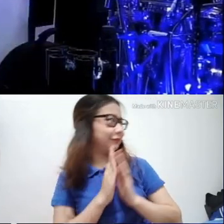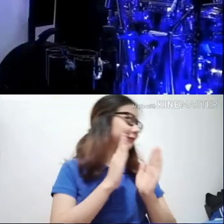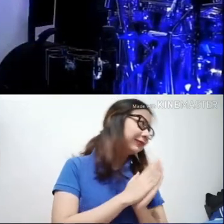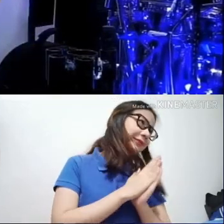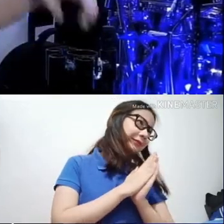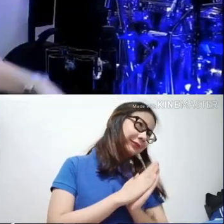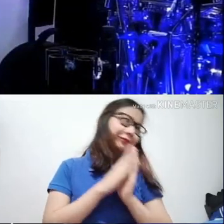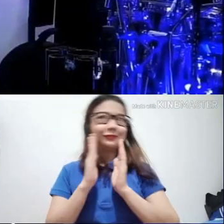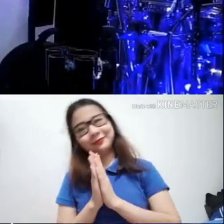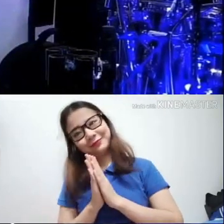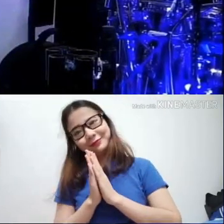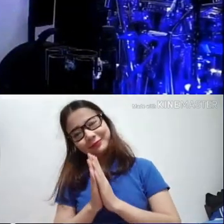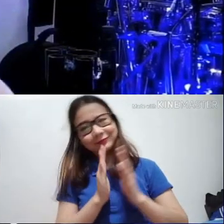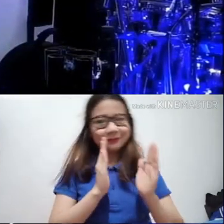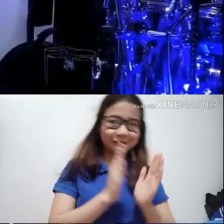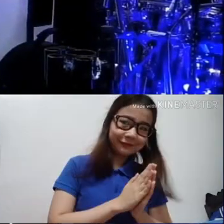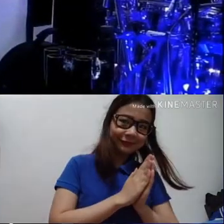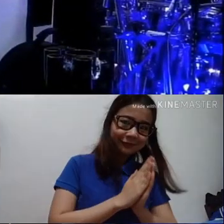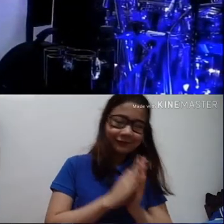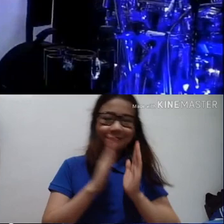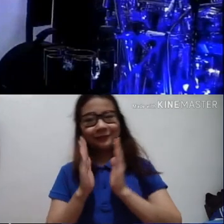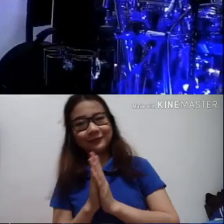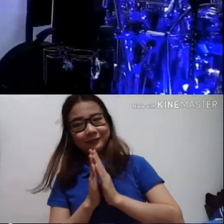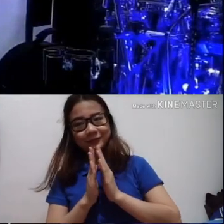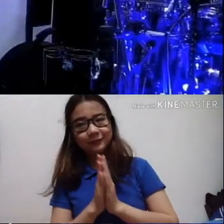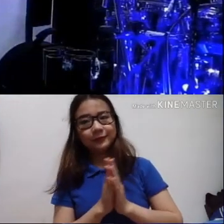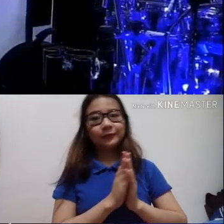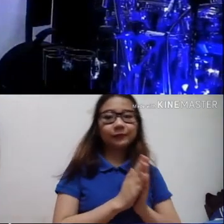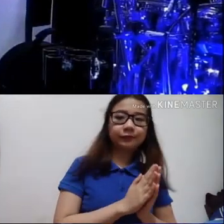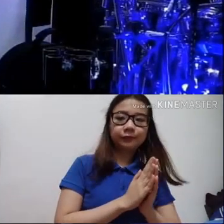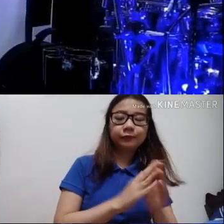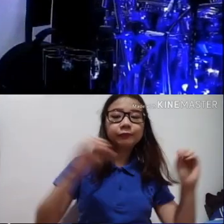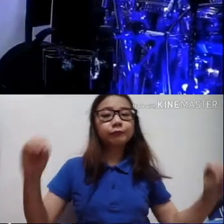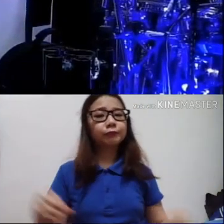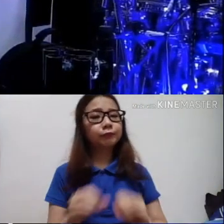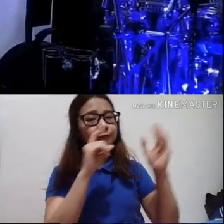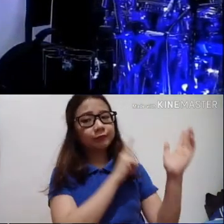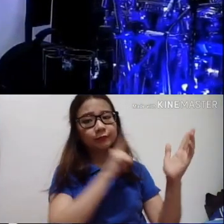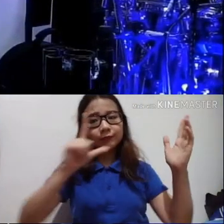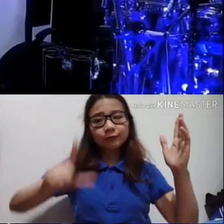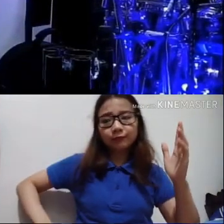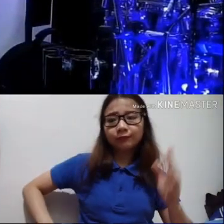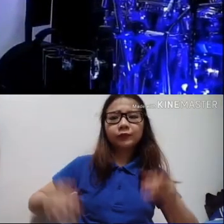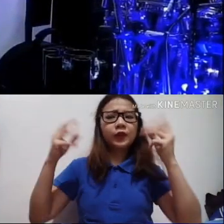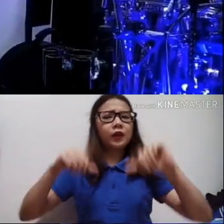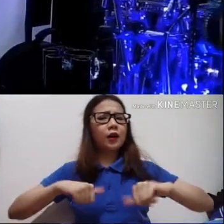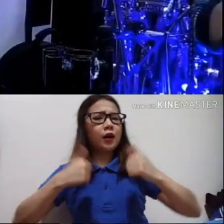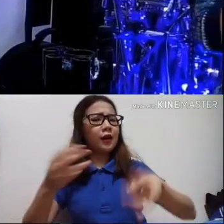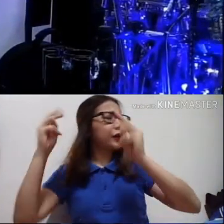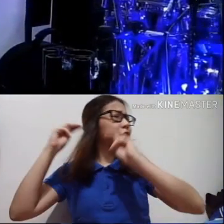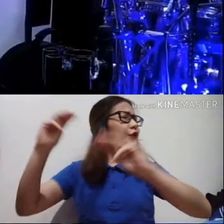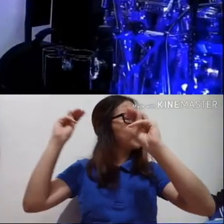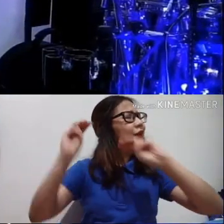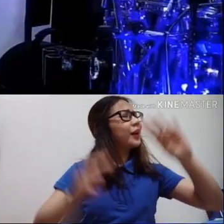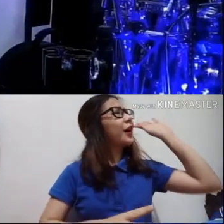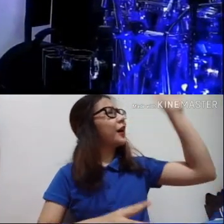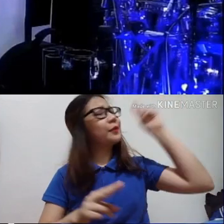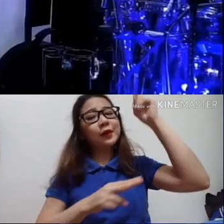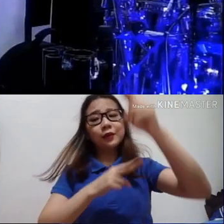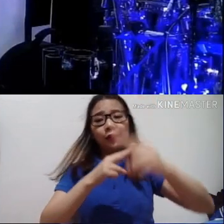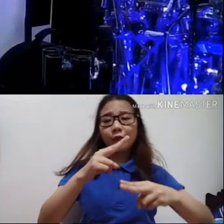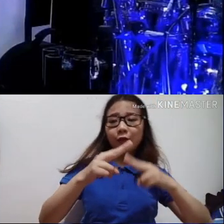praised. Oh Lord, our Lord, how majestic is the name we know on the earth. Oh Lord, our Lord, oh Lord,